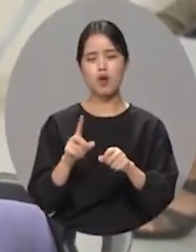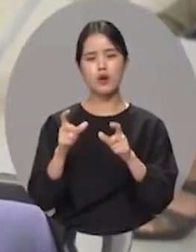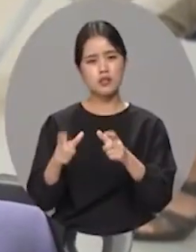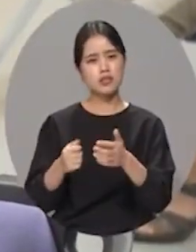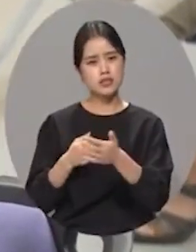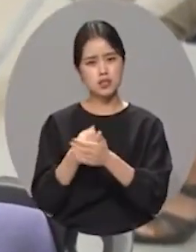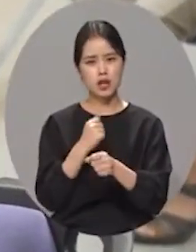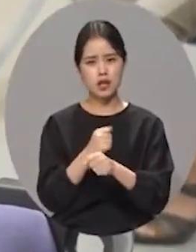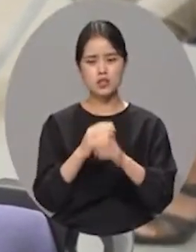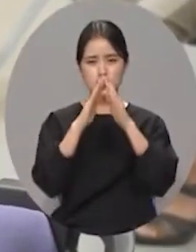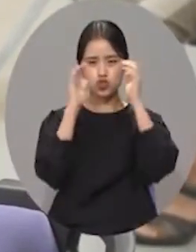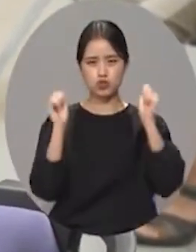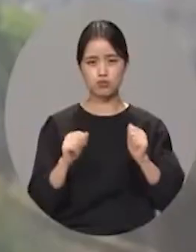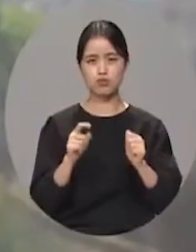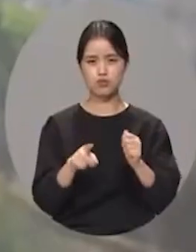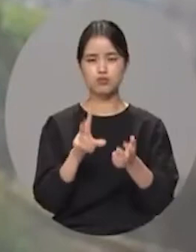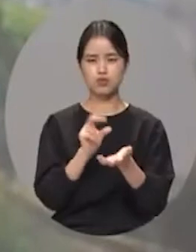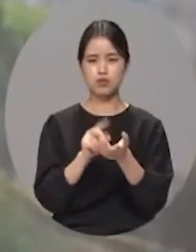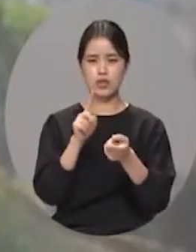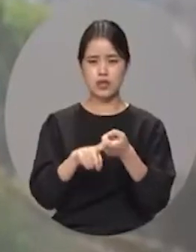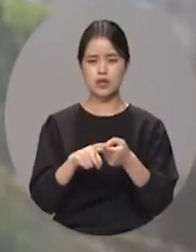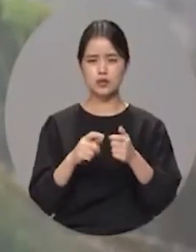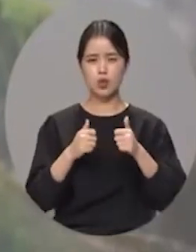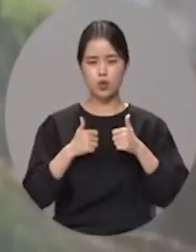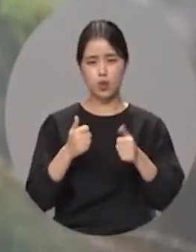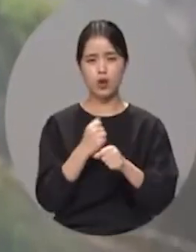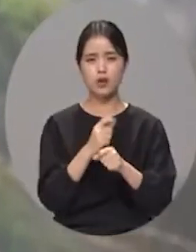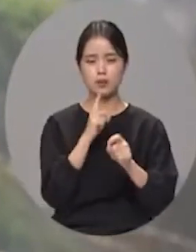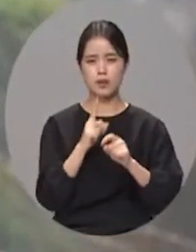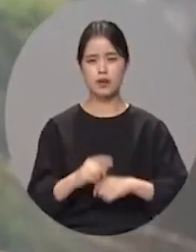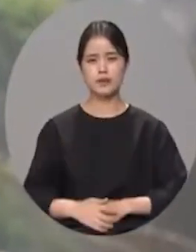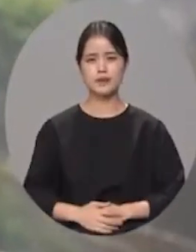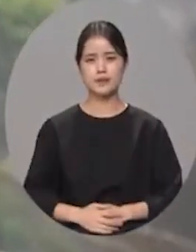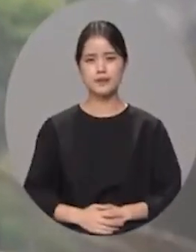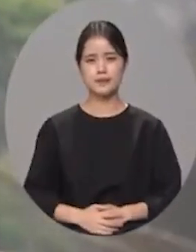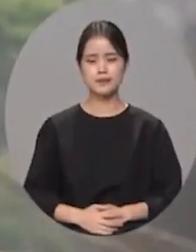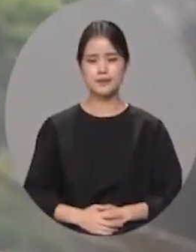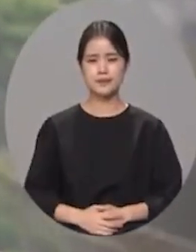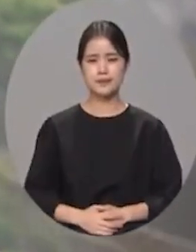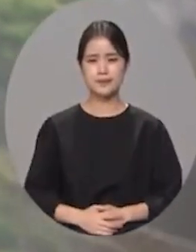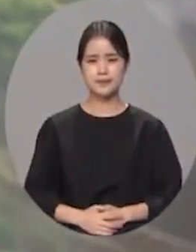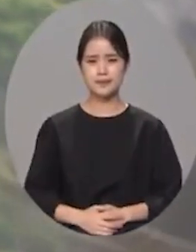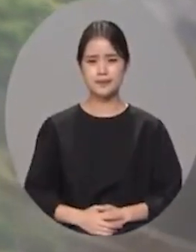전북 현안에도 힘을 쏟겠다고 말했습니다. MBC 뉴스 김하연입니다.